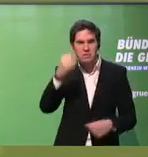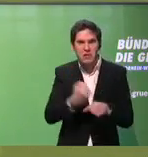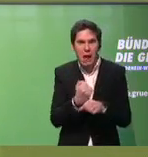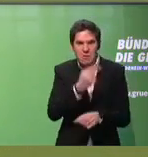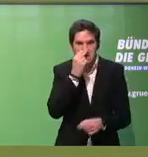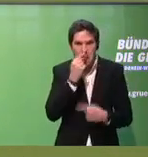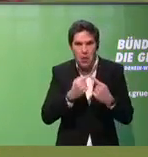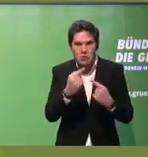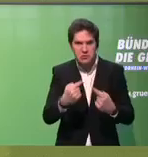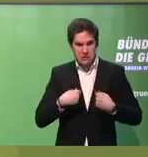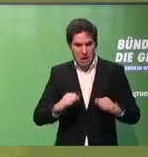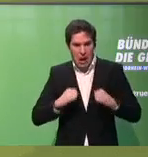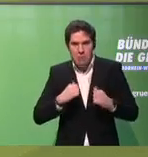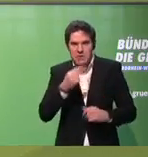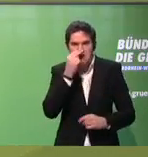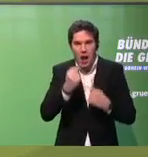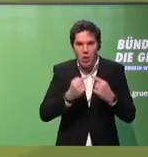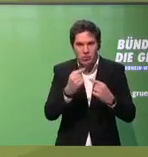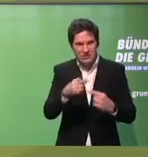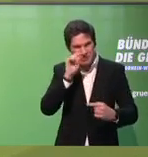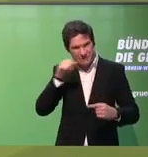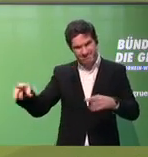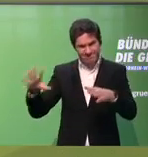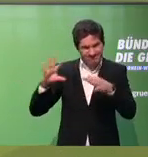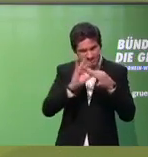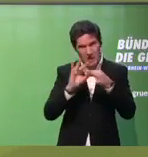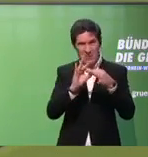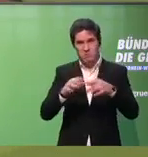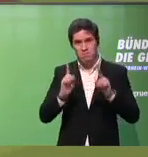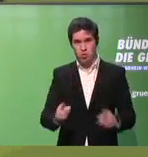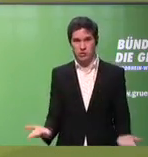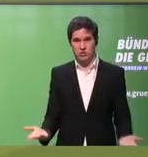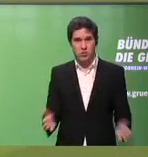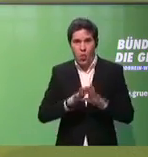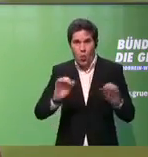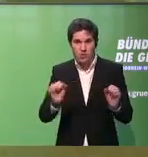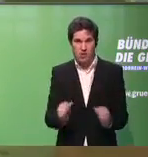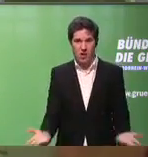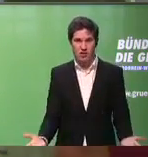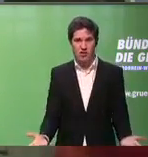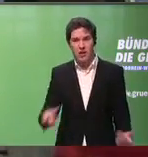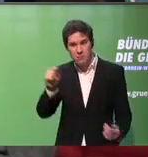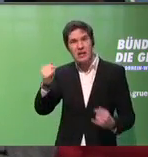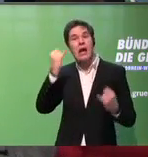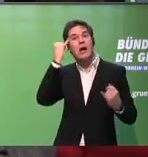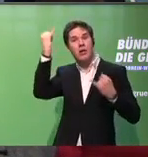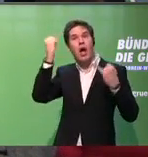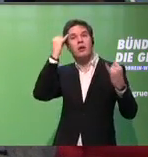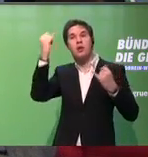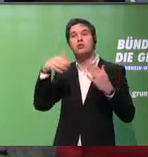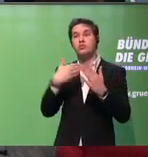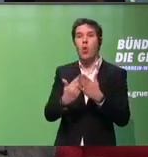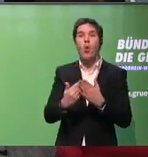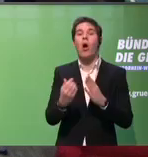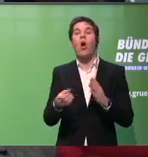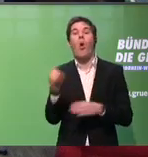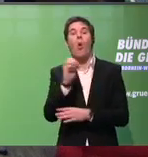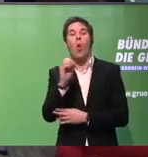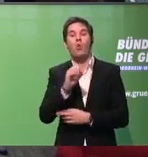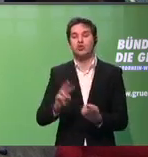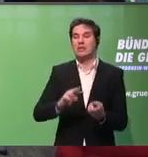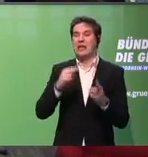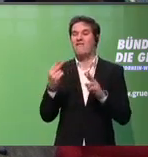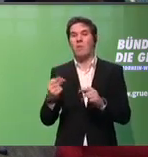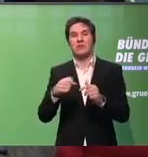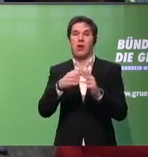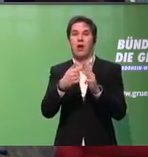in Zukunft, dass diese Verbindung das Allerwichtigste ist, und diese großen Ideen über ökologische Transformation, die werden